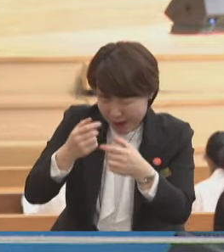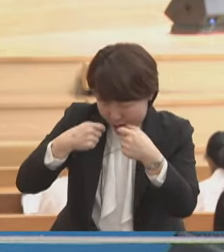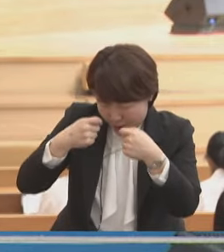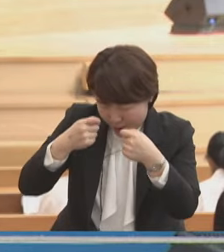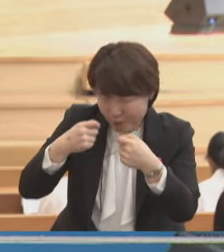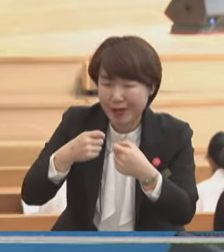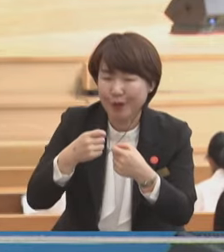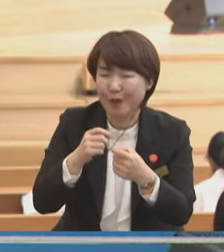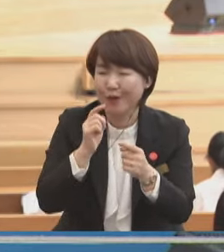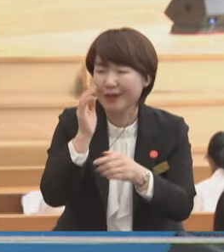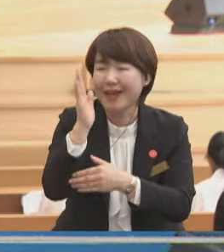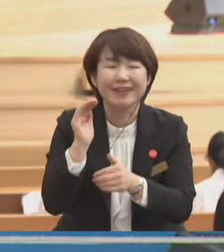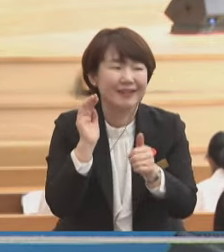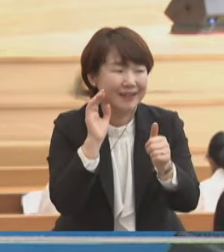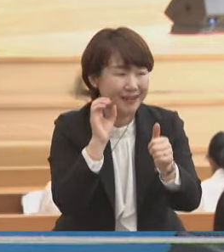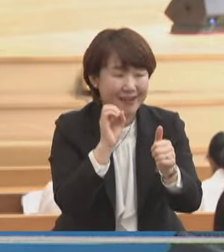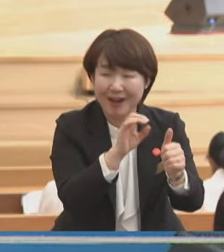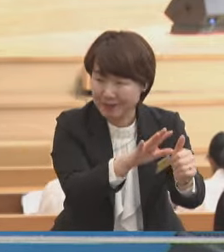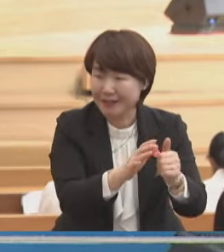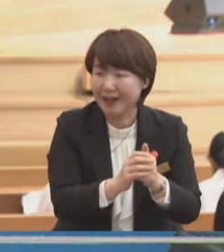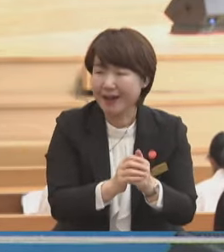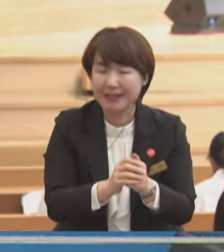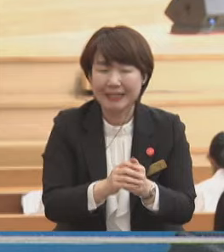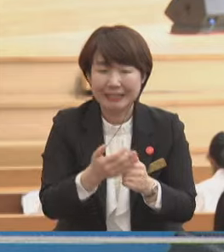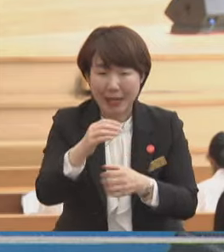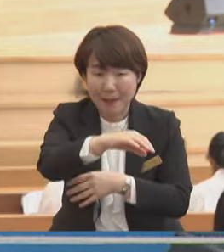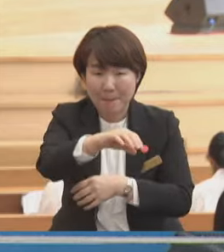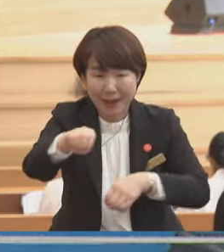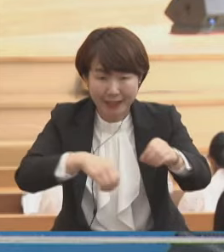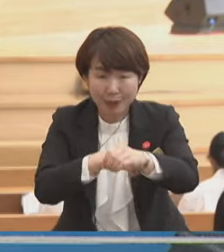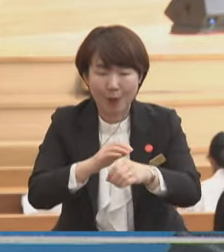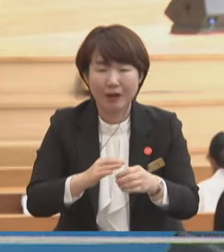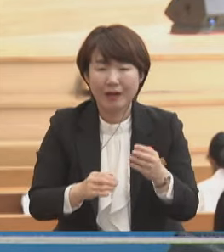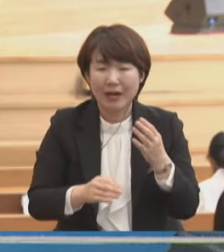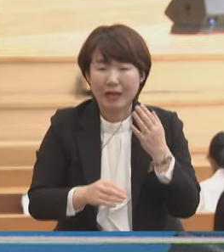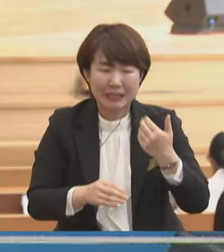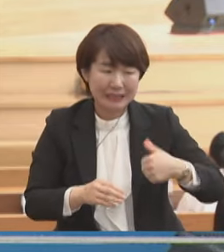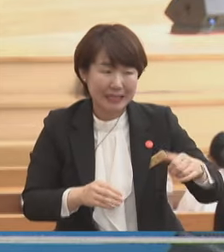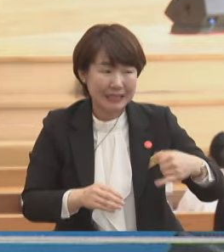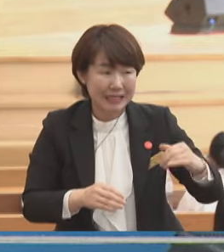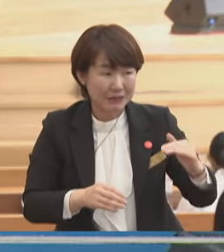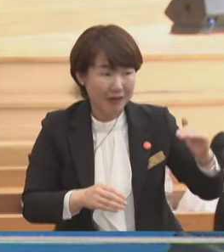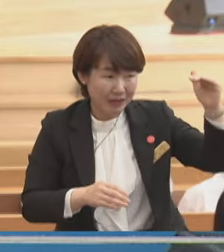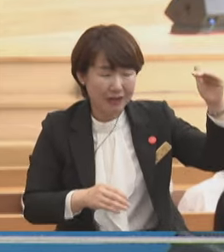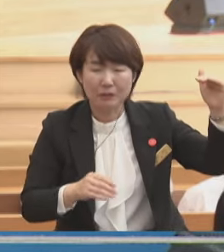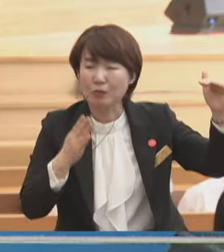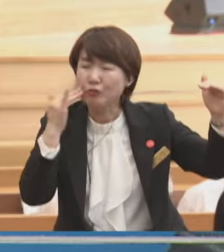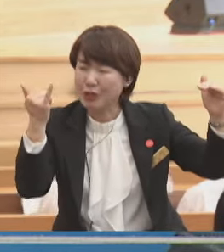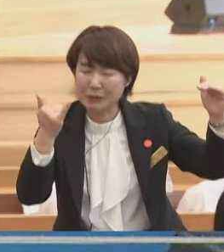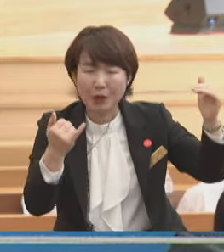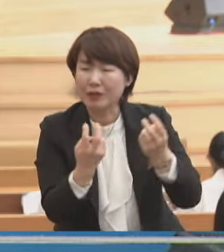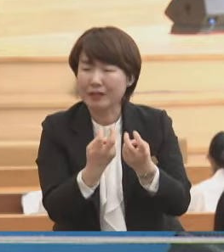자식들이 머리가 굵어요 뒤집어서 사세요 자식들 앞에서 울어보세요